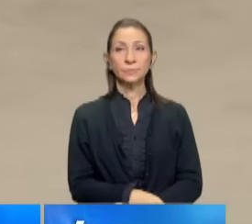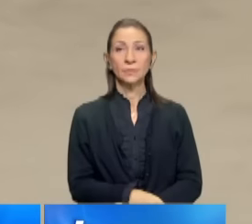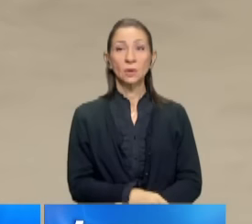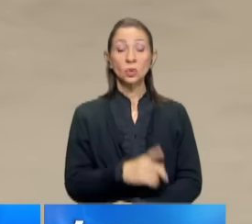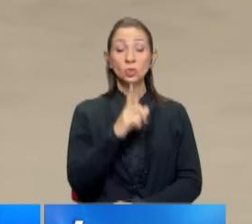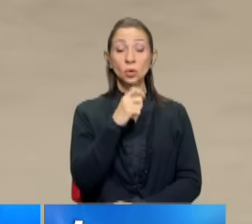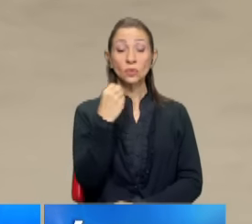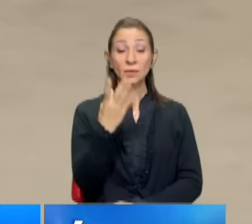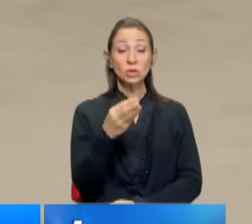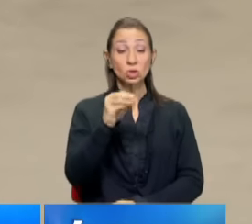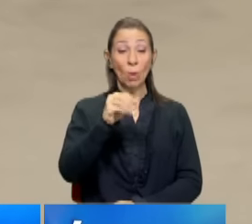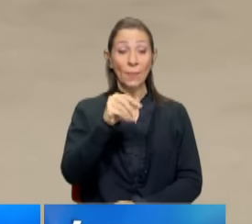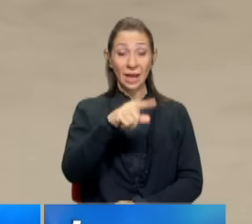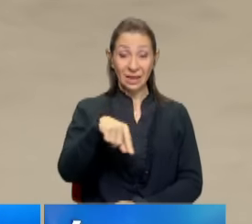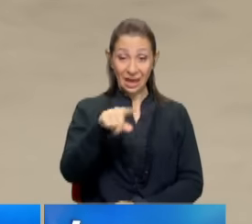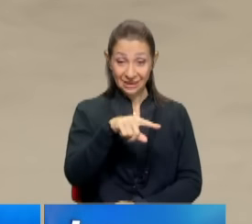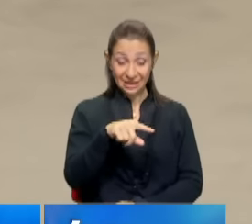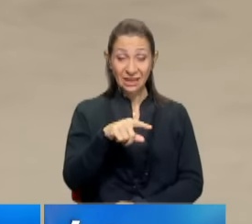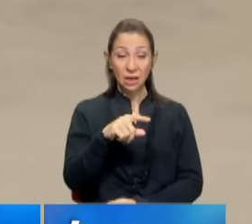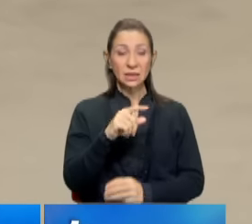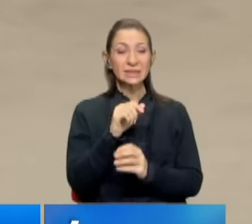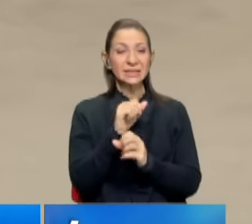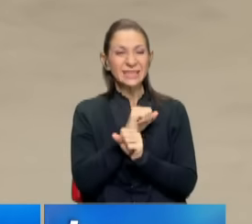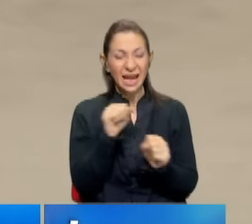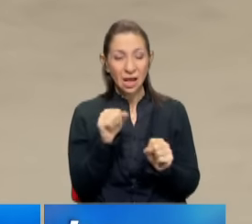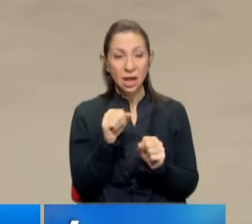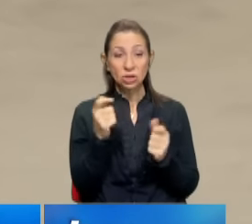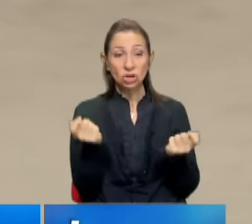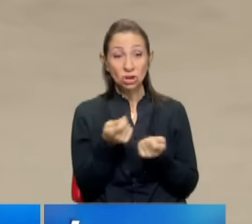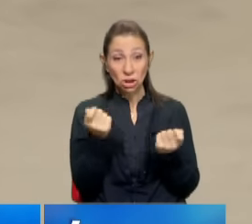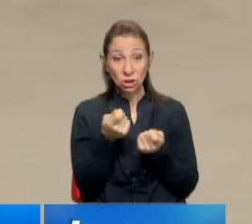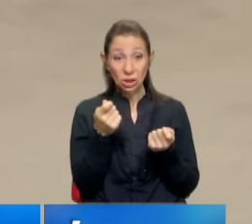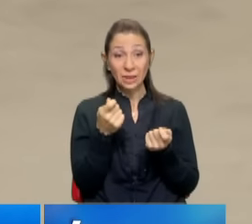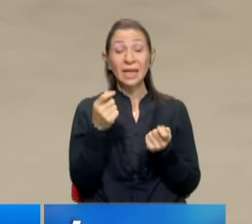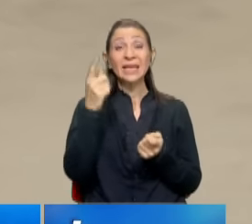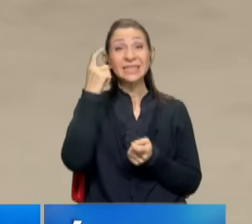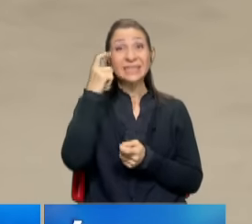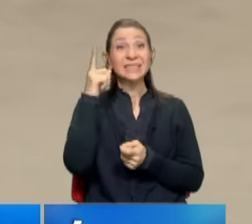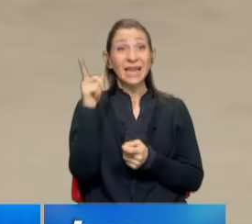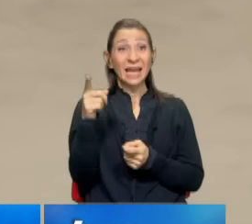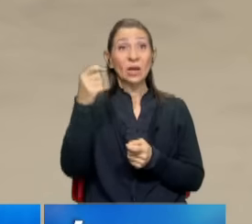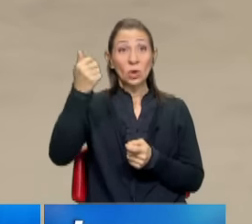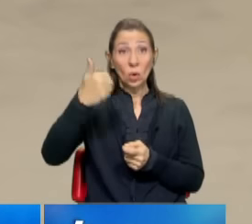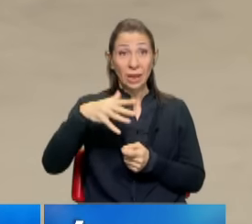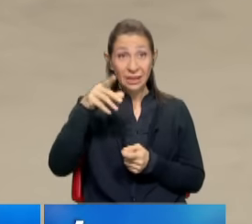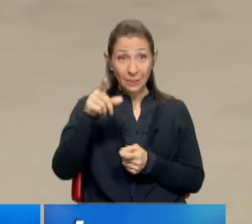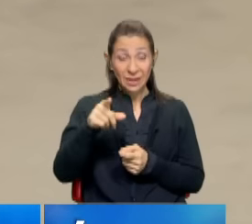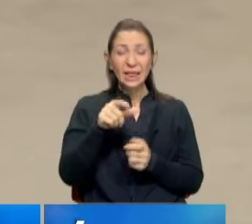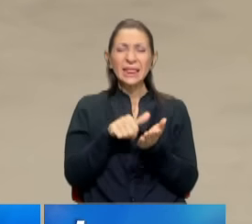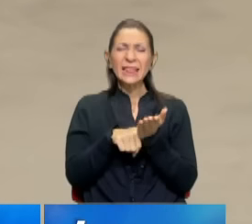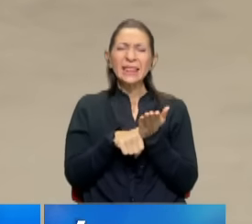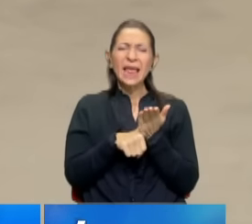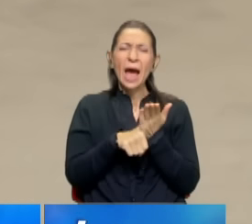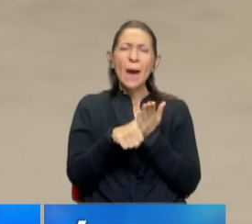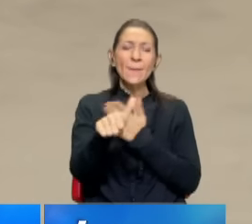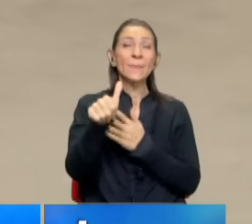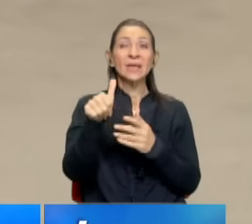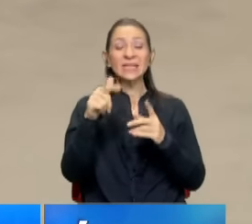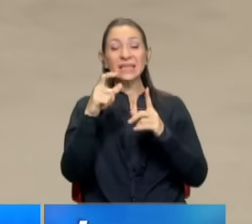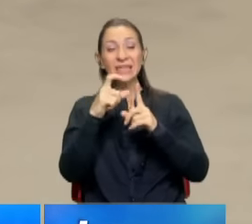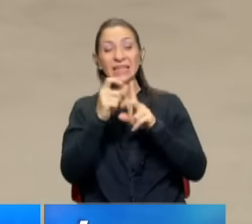Vaat edilmiş topraklar hezeyanıyla hareket eden İsrail yönetiminin tamamen